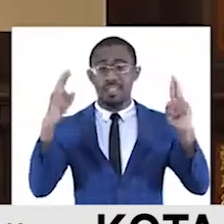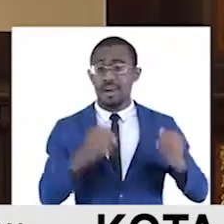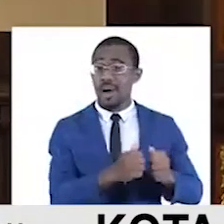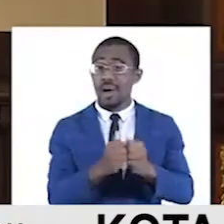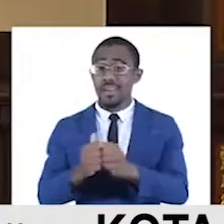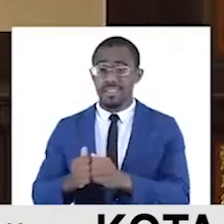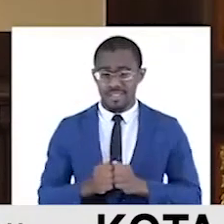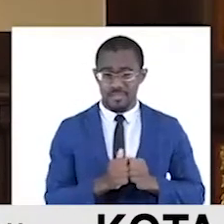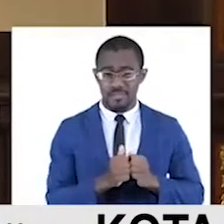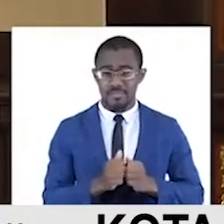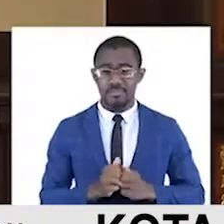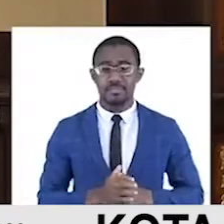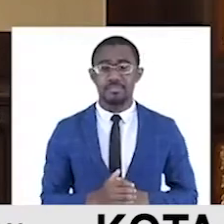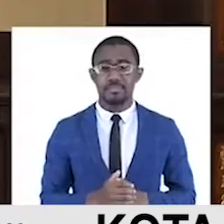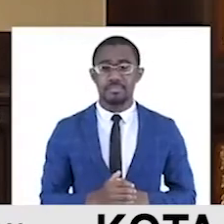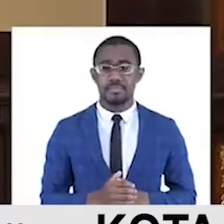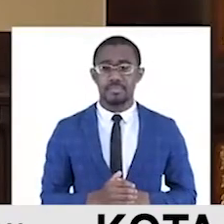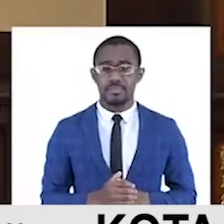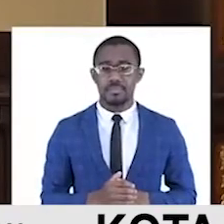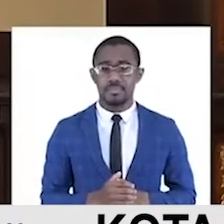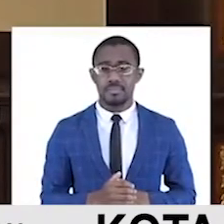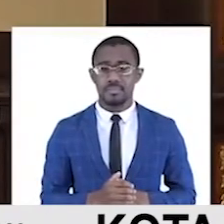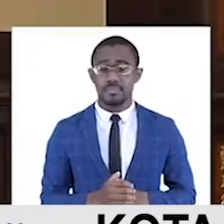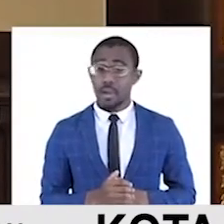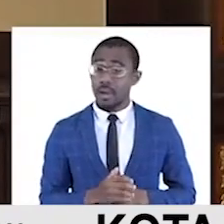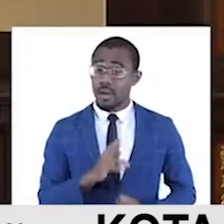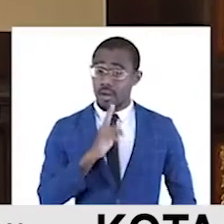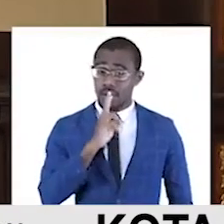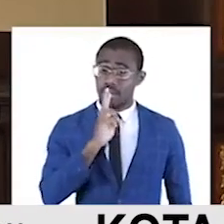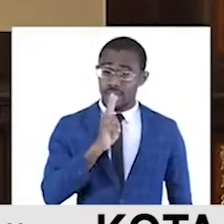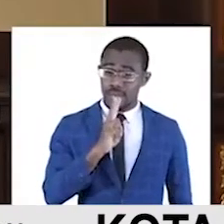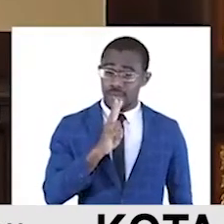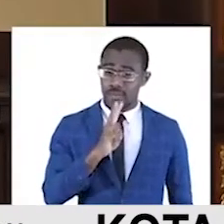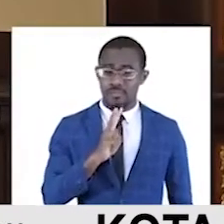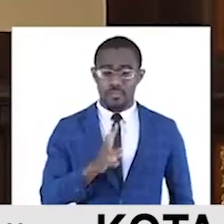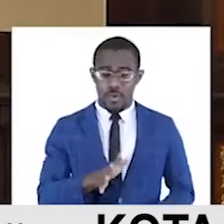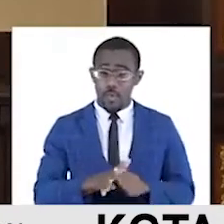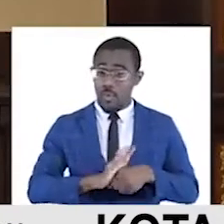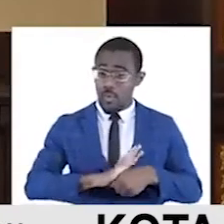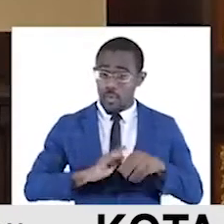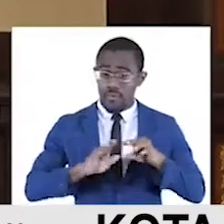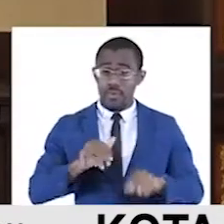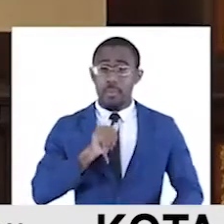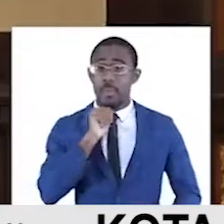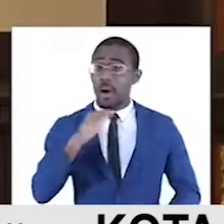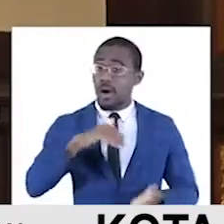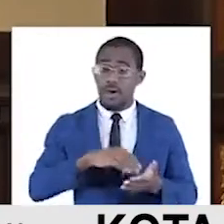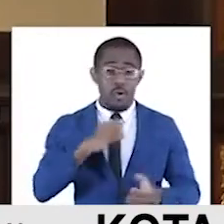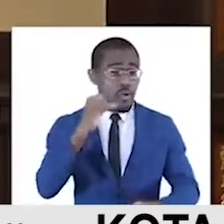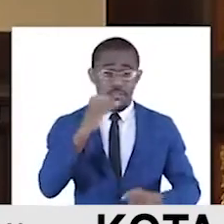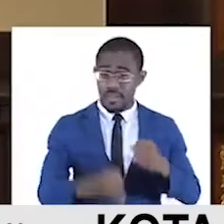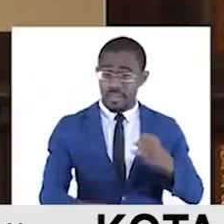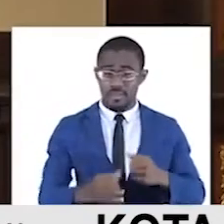te mini ndeka ponga mpongo mene mwa coronavirus. Eke mba ibebe yako manyo mabato. Ombi ya